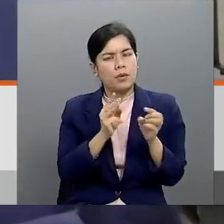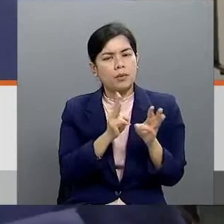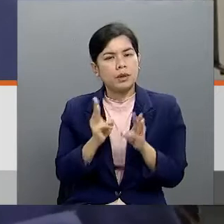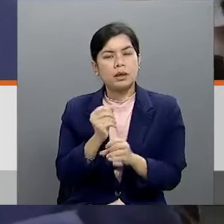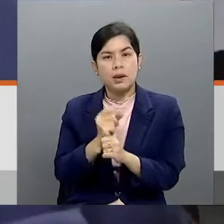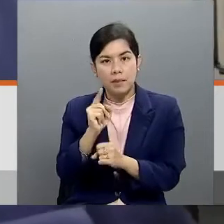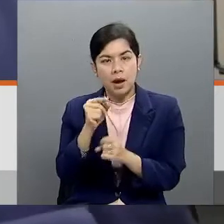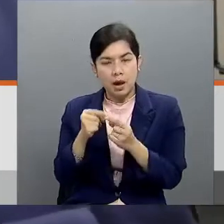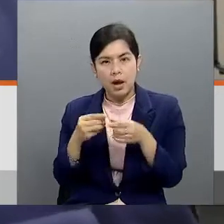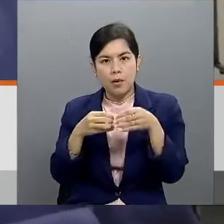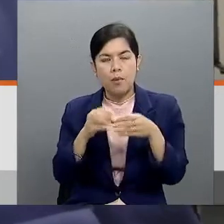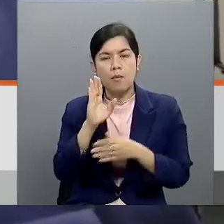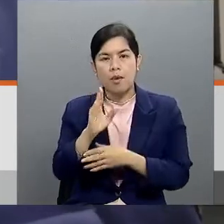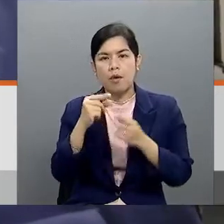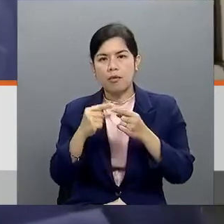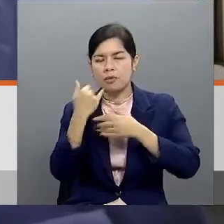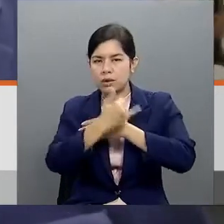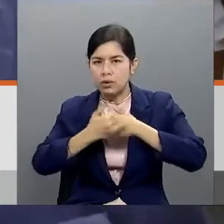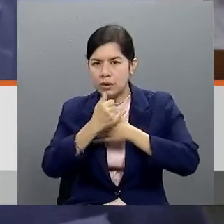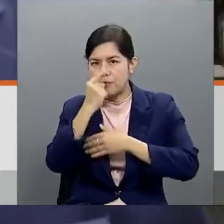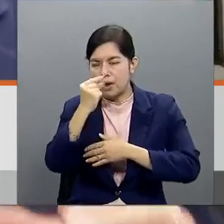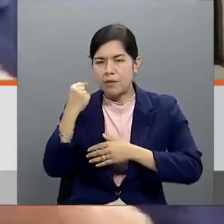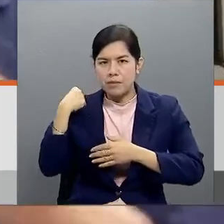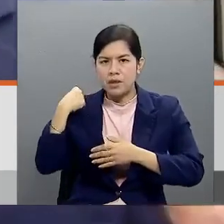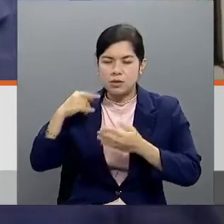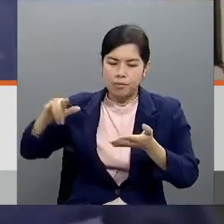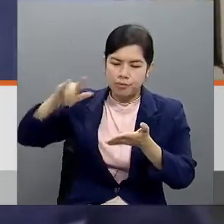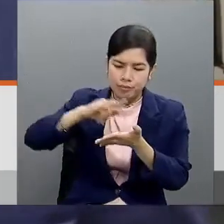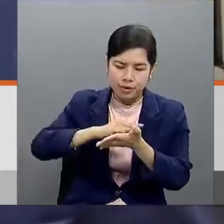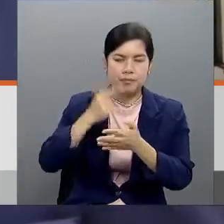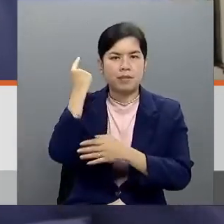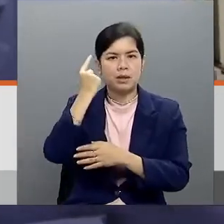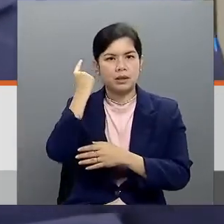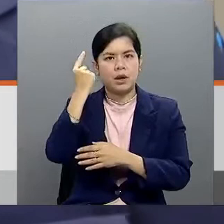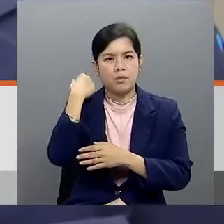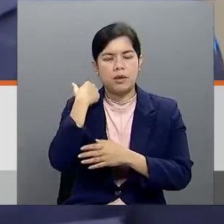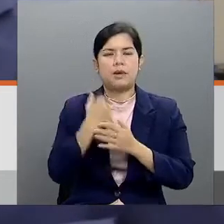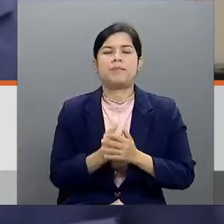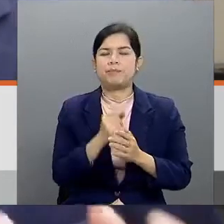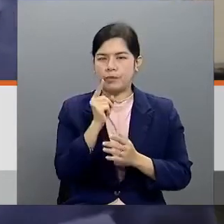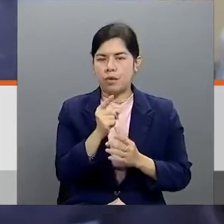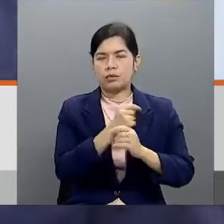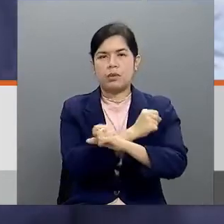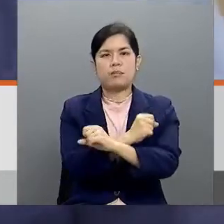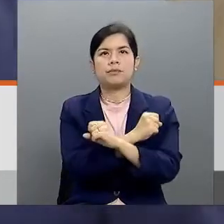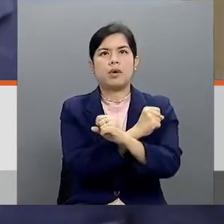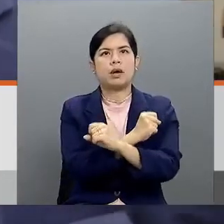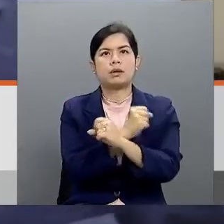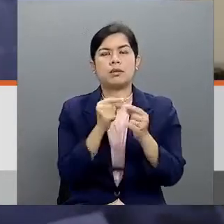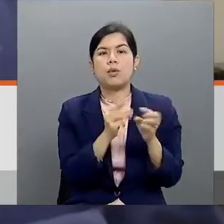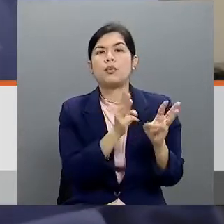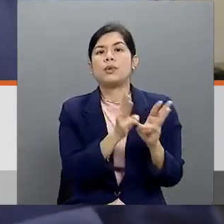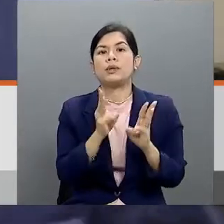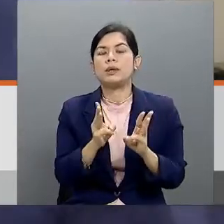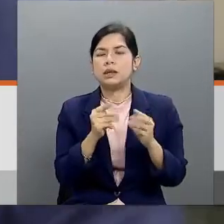เรื่องของ Modelโมเดลเป็นเป็นหนึ่งในเรื่องของภาพใหญ่นะครับเป็นวิธีการหนึ่งที่ทำให้เราสามารถ